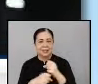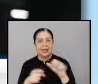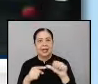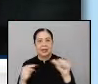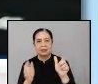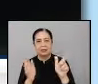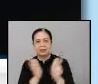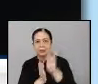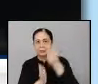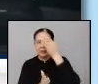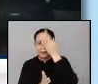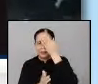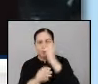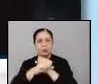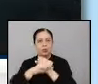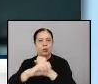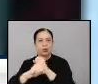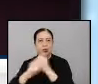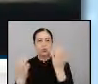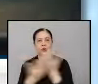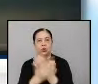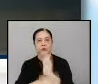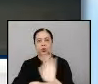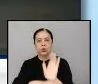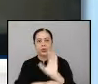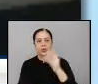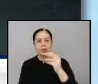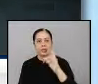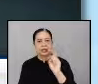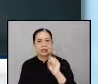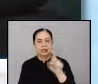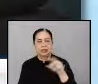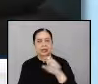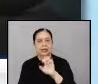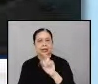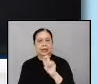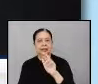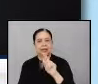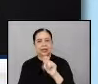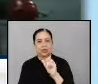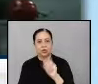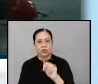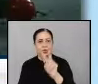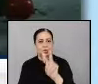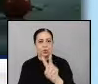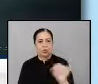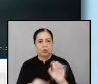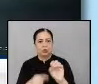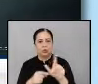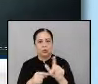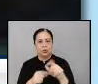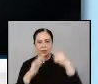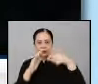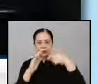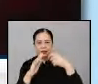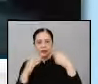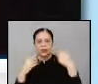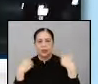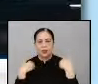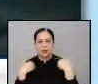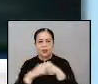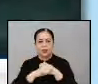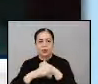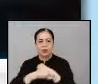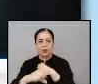bahagi ng promotion sa bagong pelikula ni Chris na Extraction 2. Kagaya ng sa original video ay may scene rin sa video promotion na nabangga